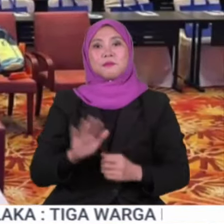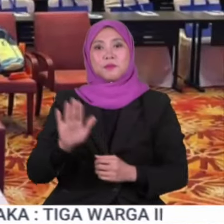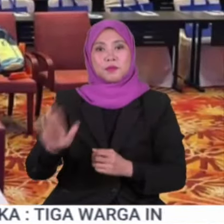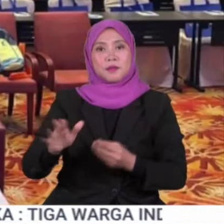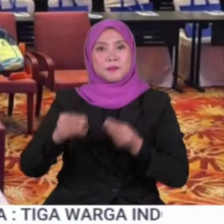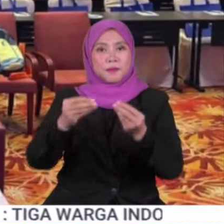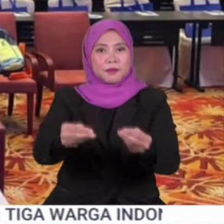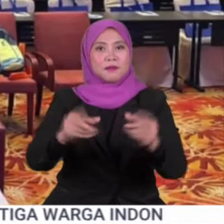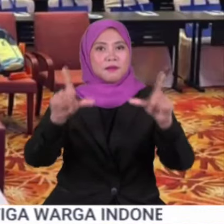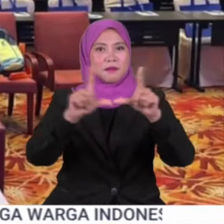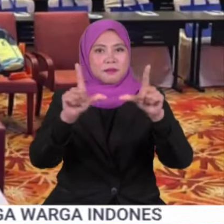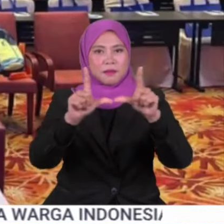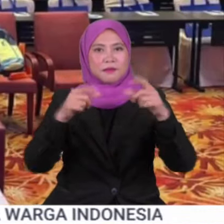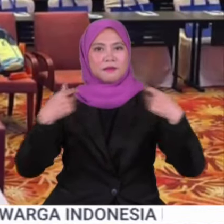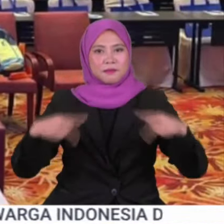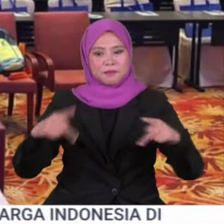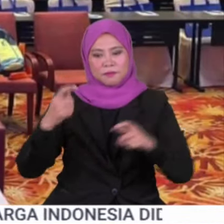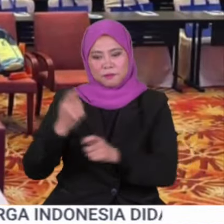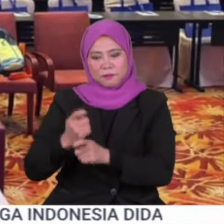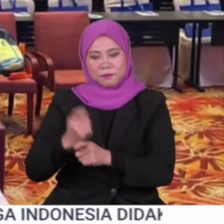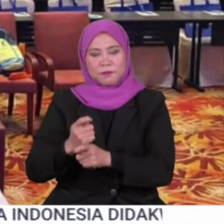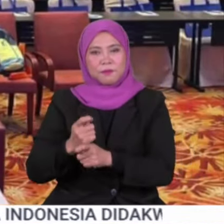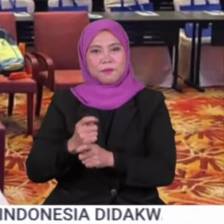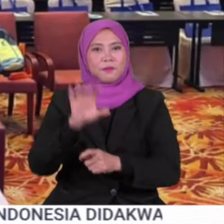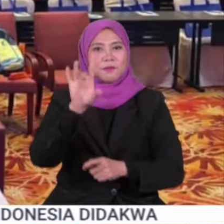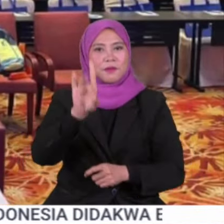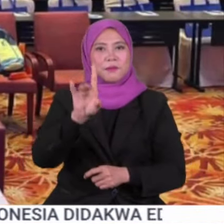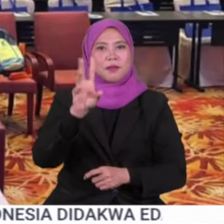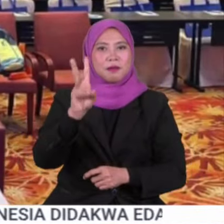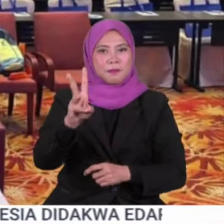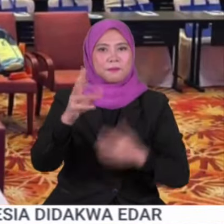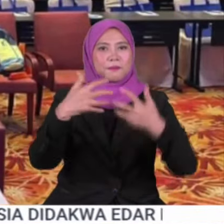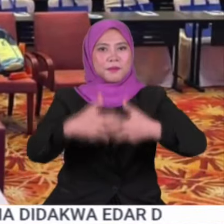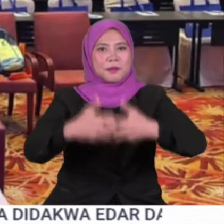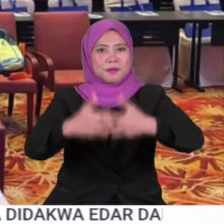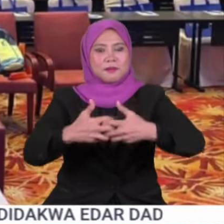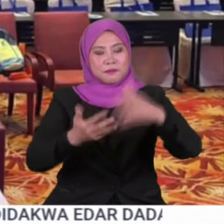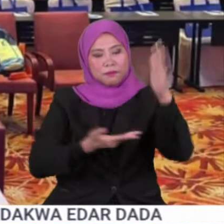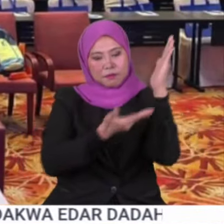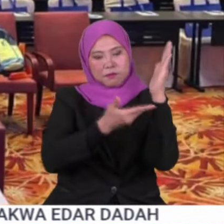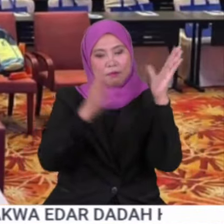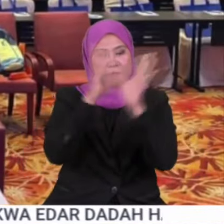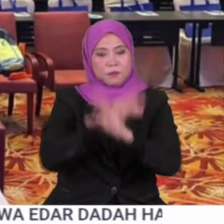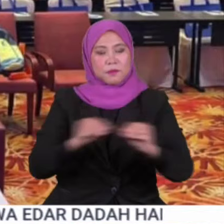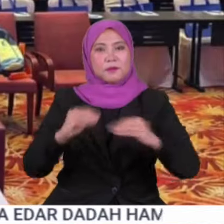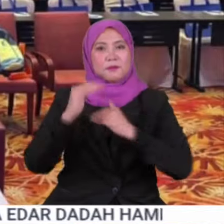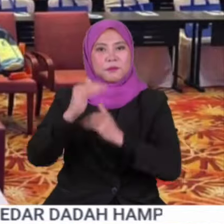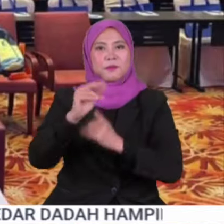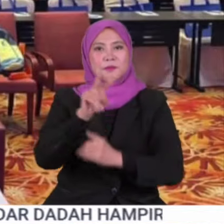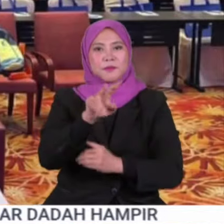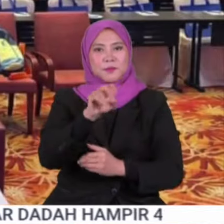turut menyerahkan lesen premis yang ditetapkan kepada 86 kilang kelapa sawit di Sarawak bagi tempoh